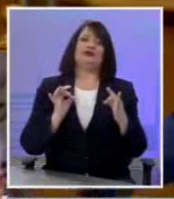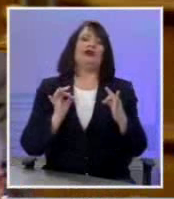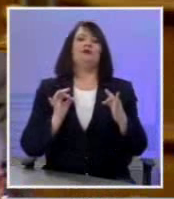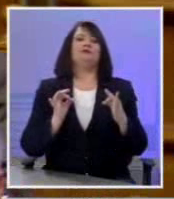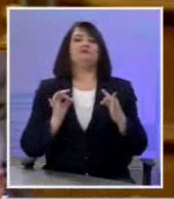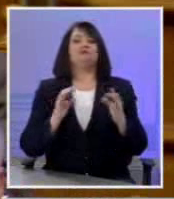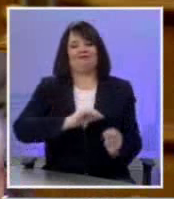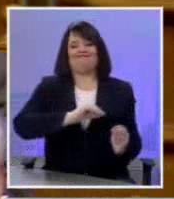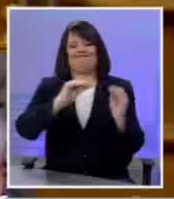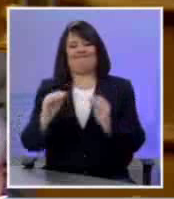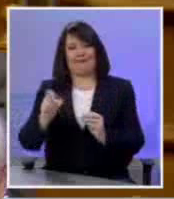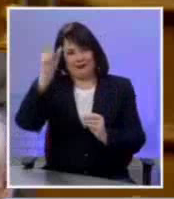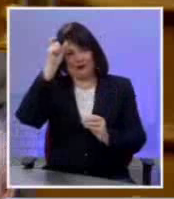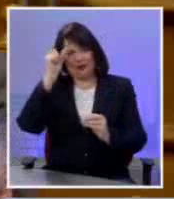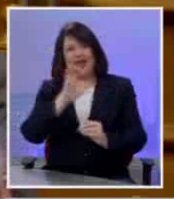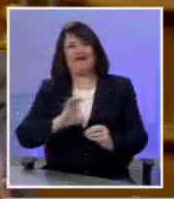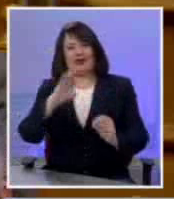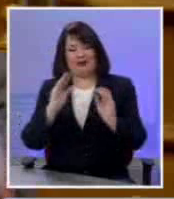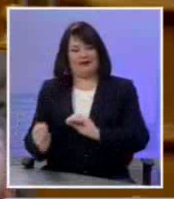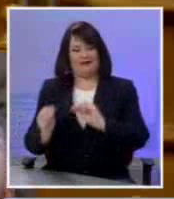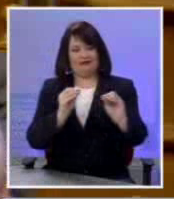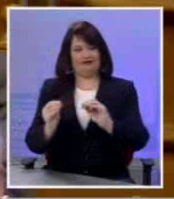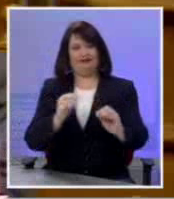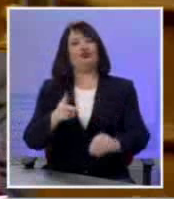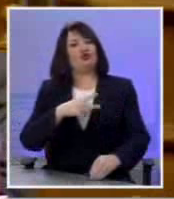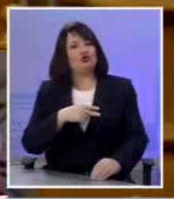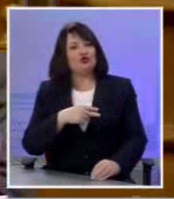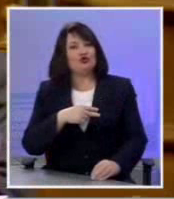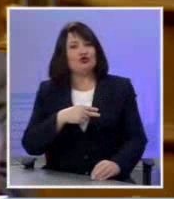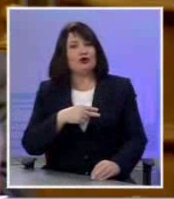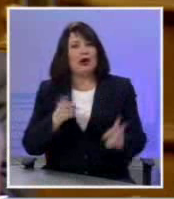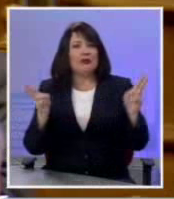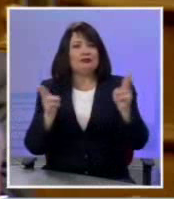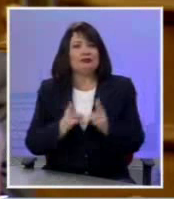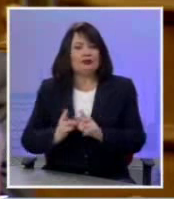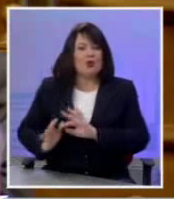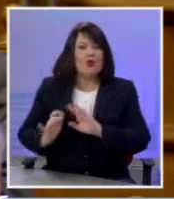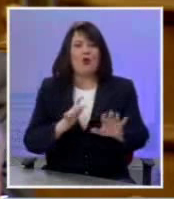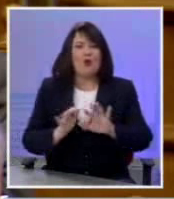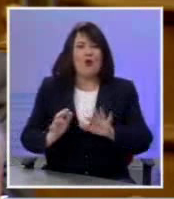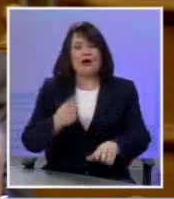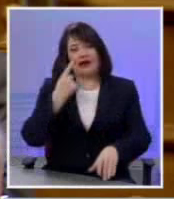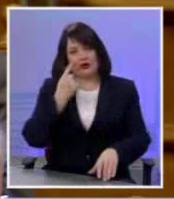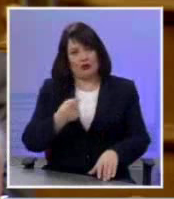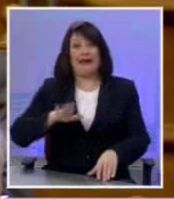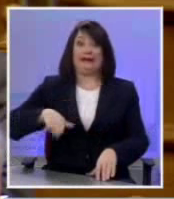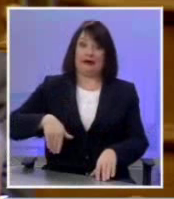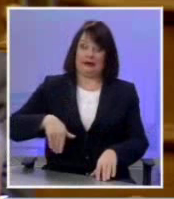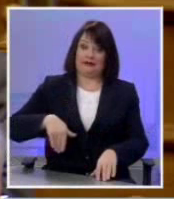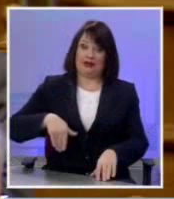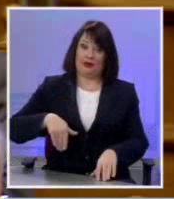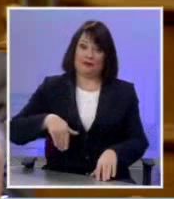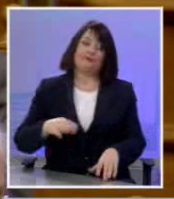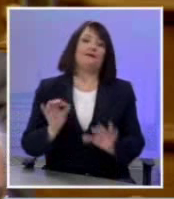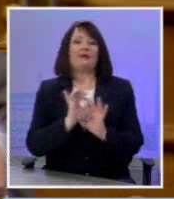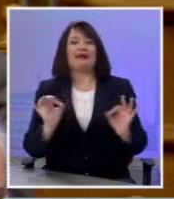η μεταγκατάσταση από την Τουρκία προς την Ευρώπη, όλα αυτά σωστά. Αλλά και για να μειωθούν οι ροές. Πρέπει να το δούμε αυτό. Και τέλος,